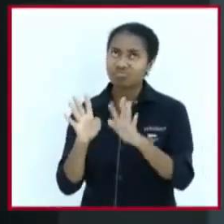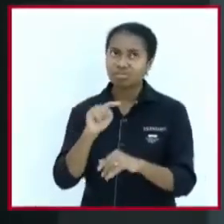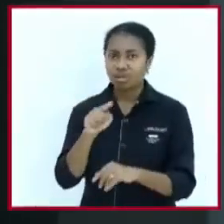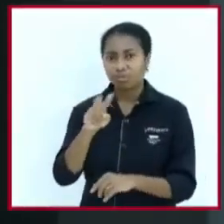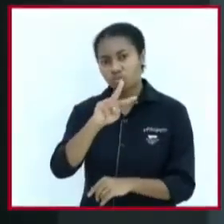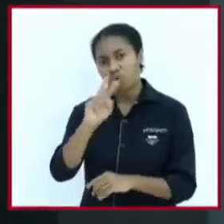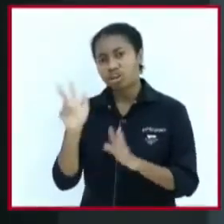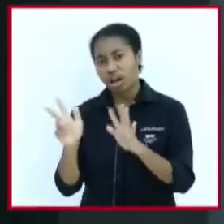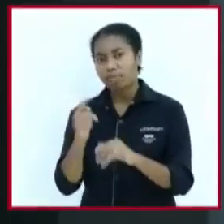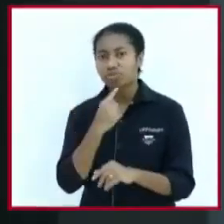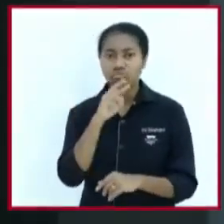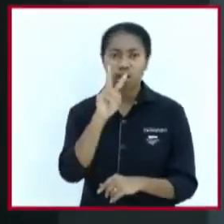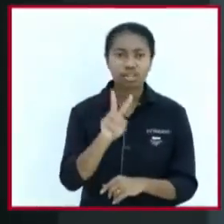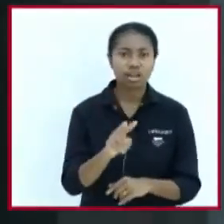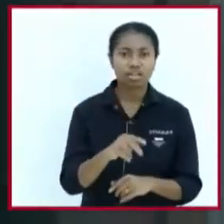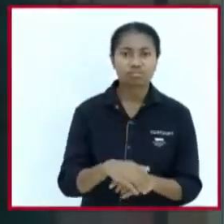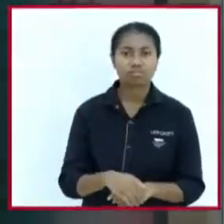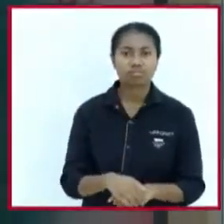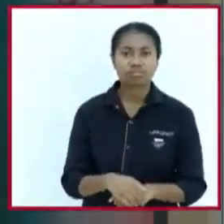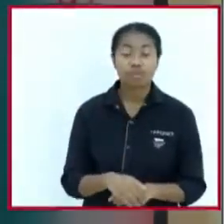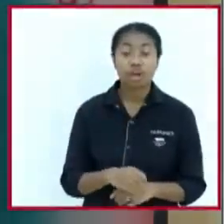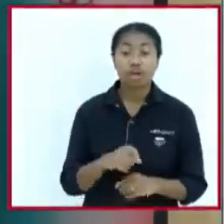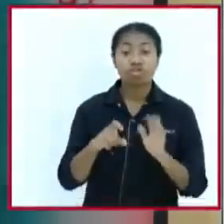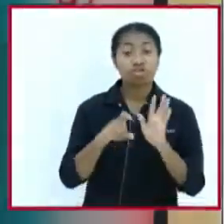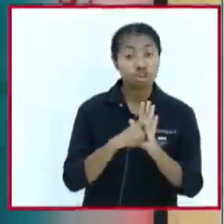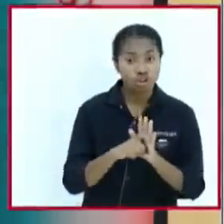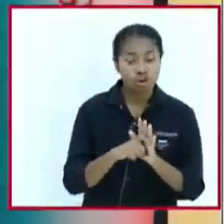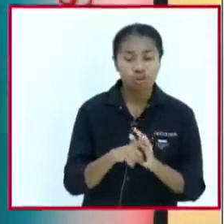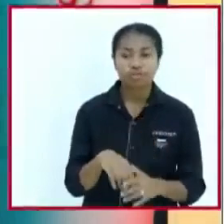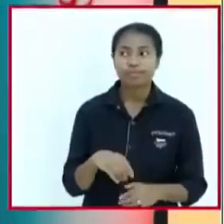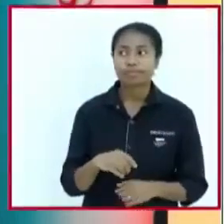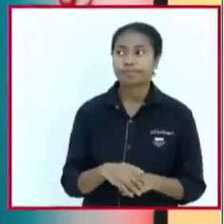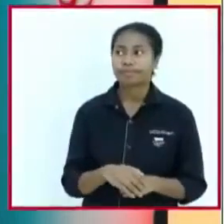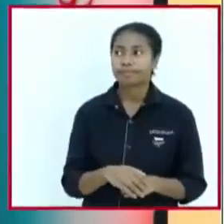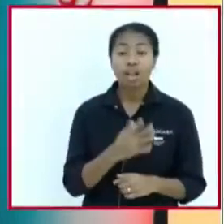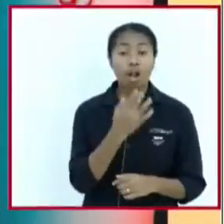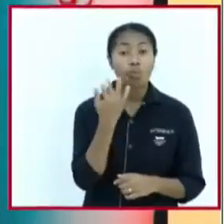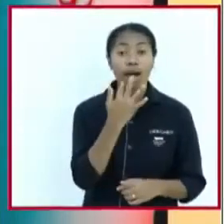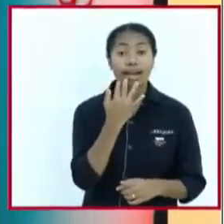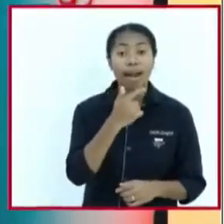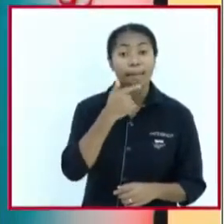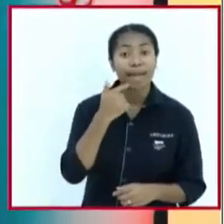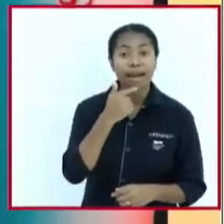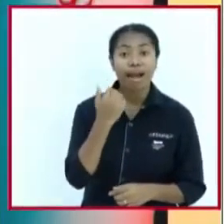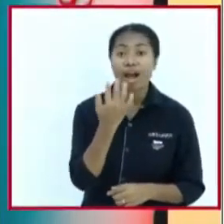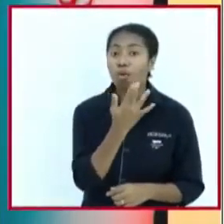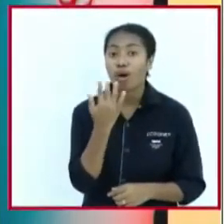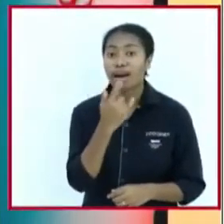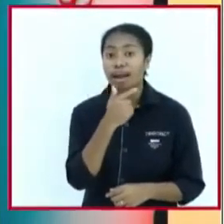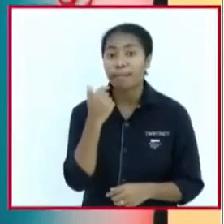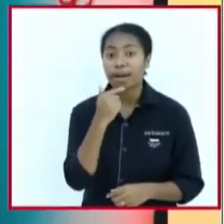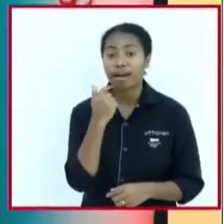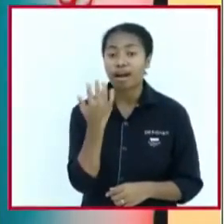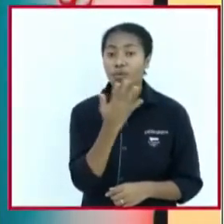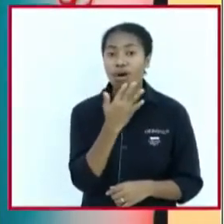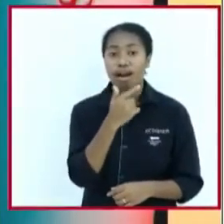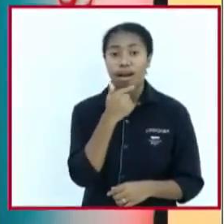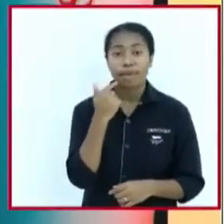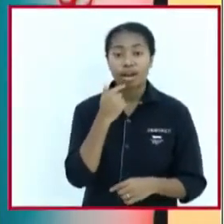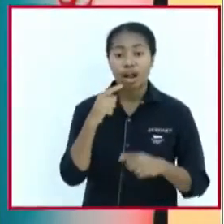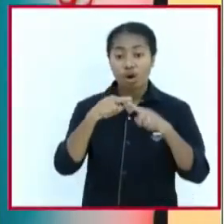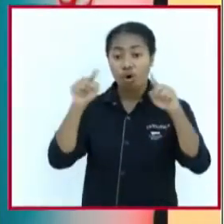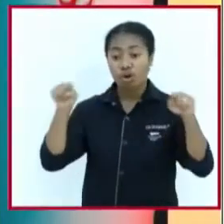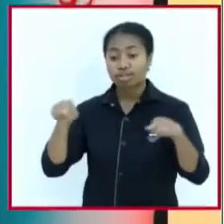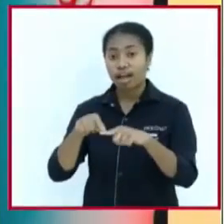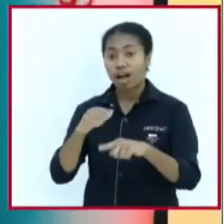misalnya lihat pasal 8 dikatakan di sana imam besar perjanjian baru menjelaskan Yesus imam besar